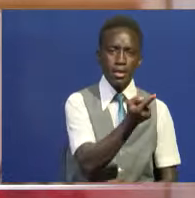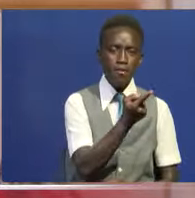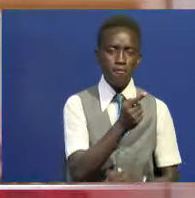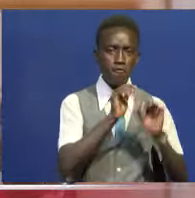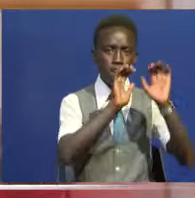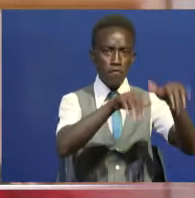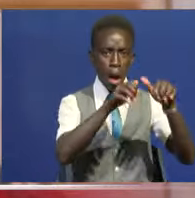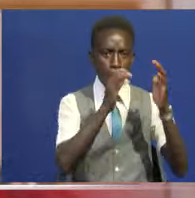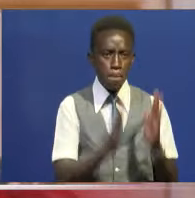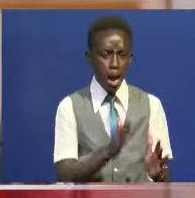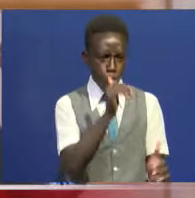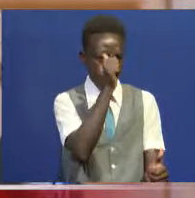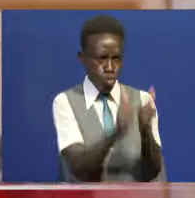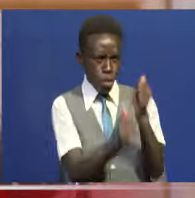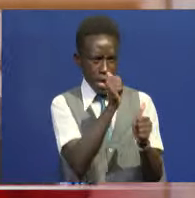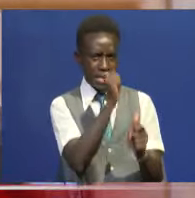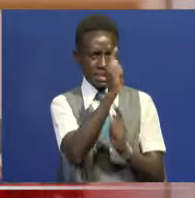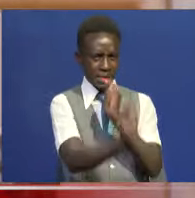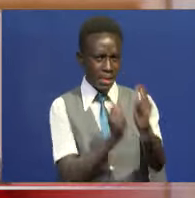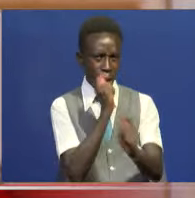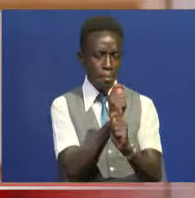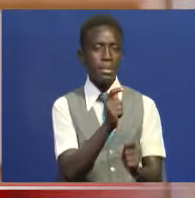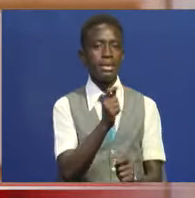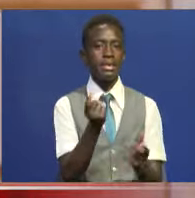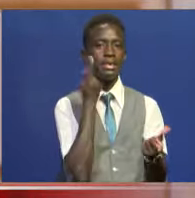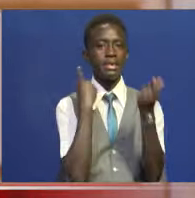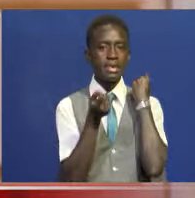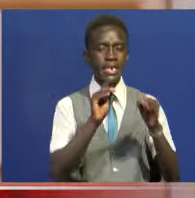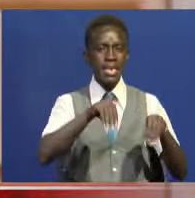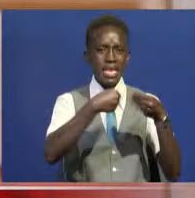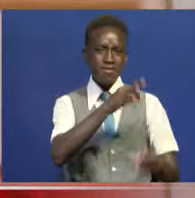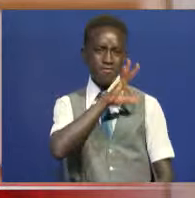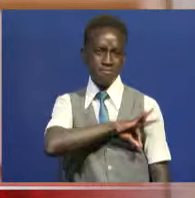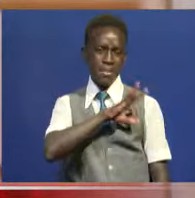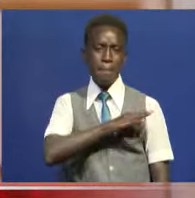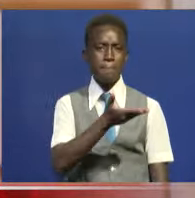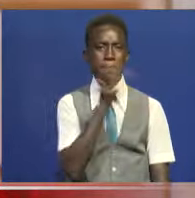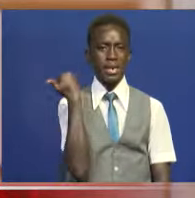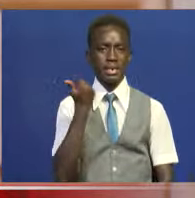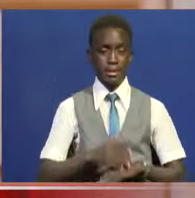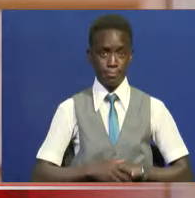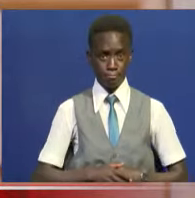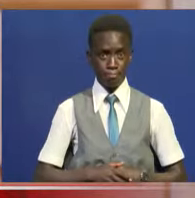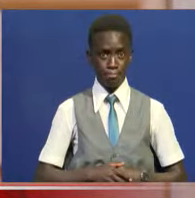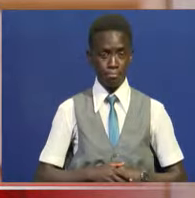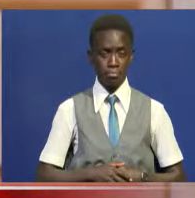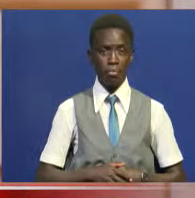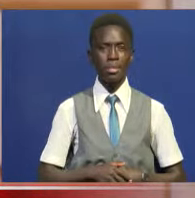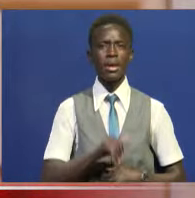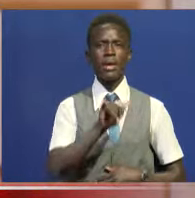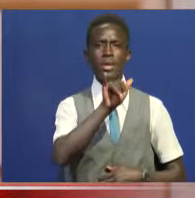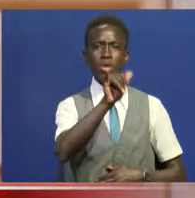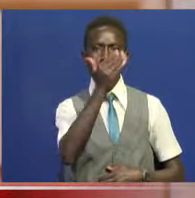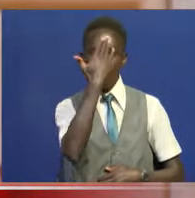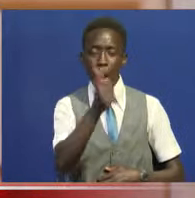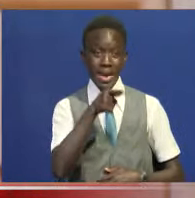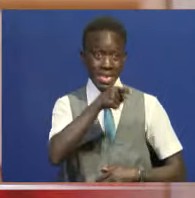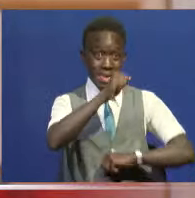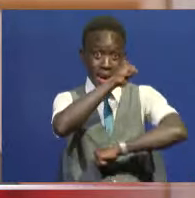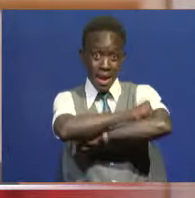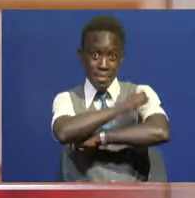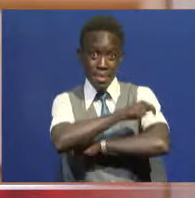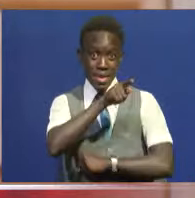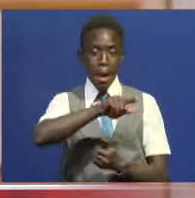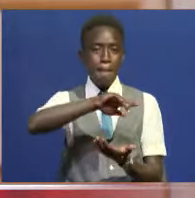of tea will give them the best price. And that is why this academy